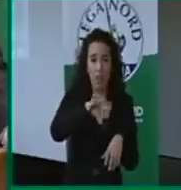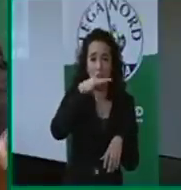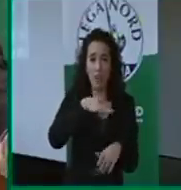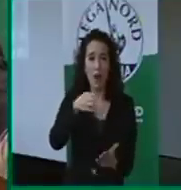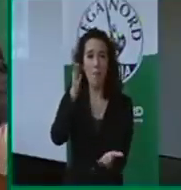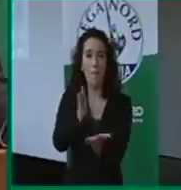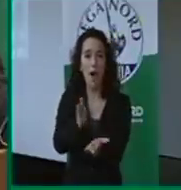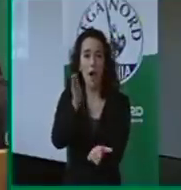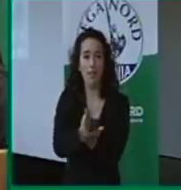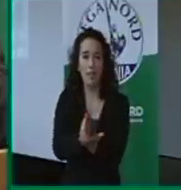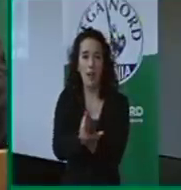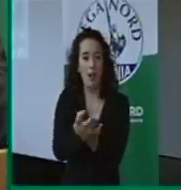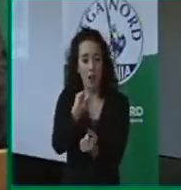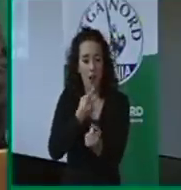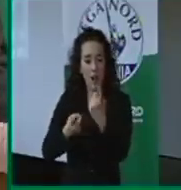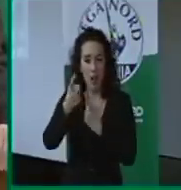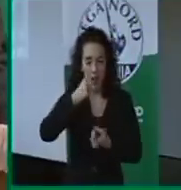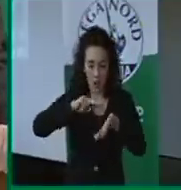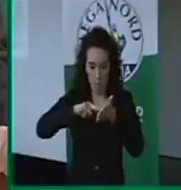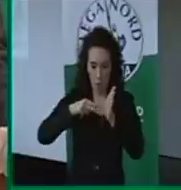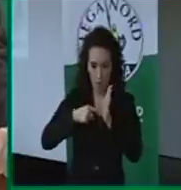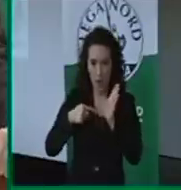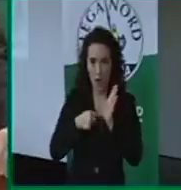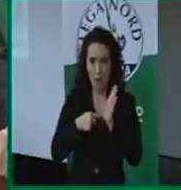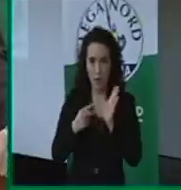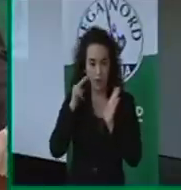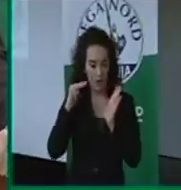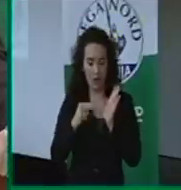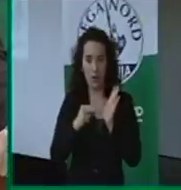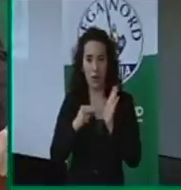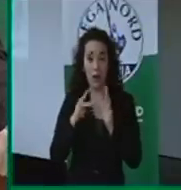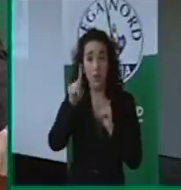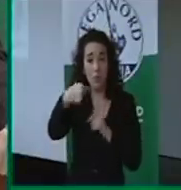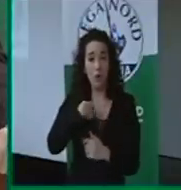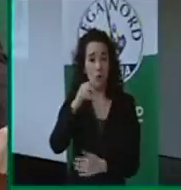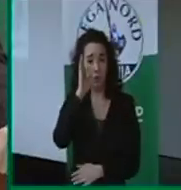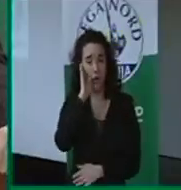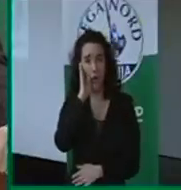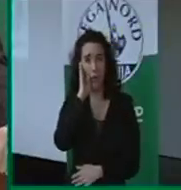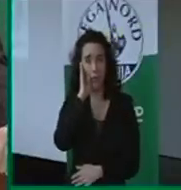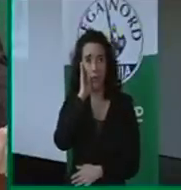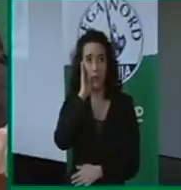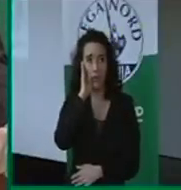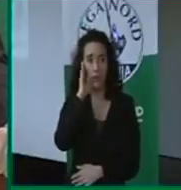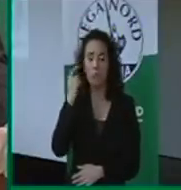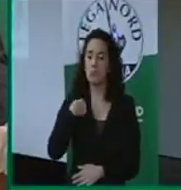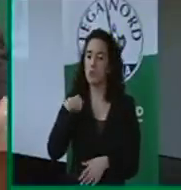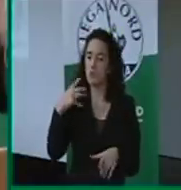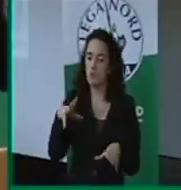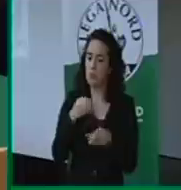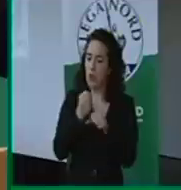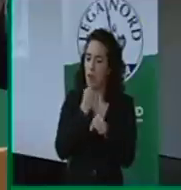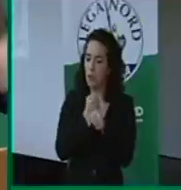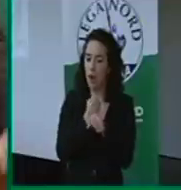Turato la falla perché anch'io dormivo anch'io dormivo Io ho iniziato a lavorare come